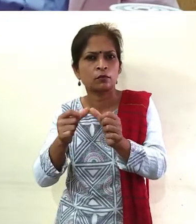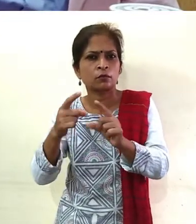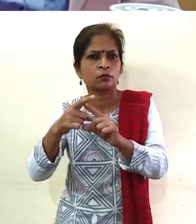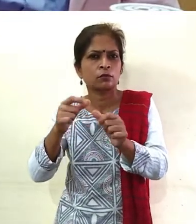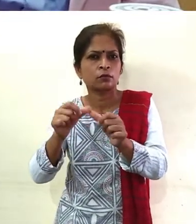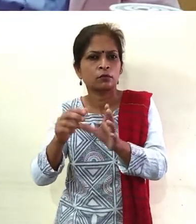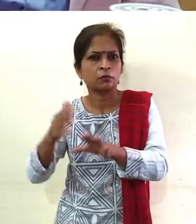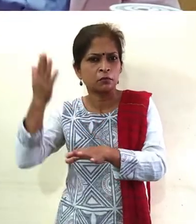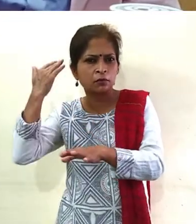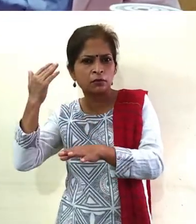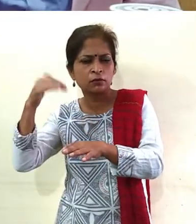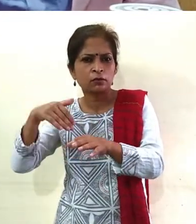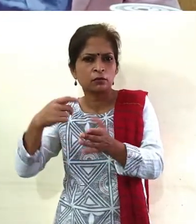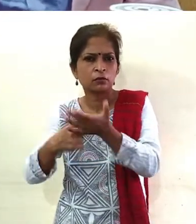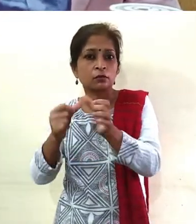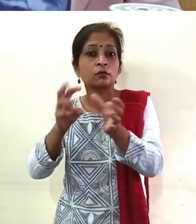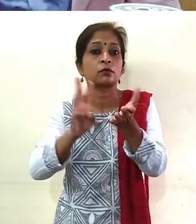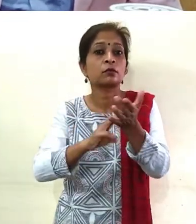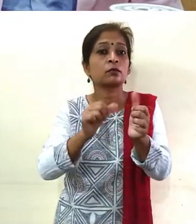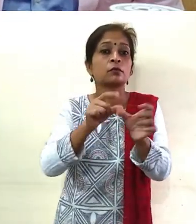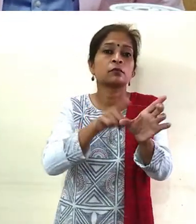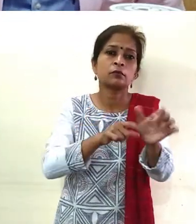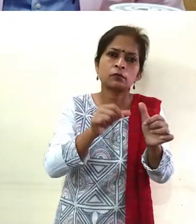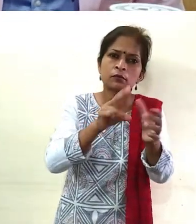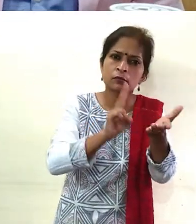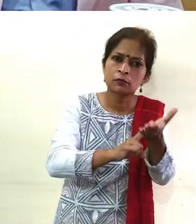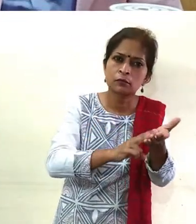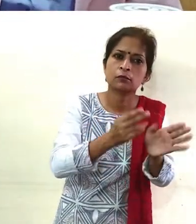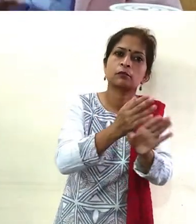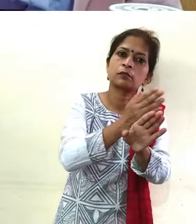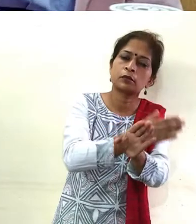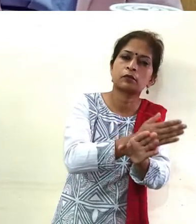है। रामायण पहले है, जो कि आपको